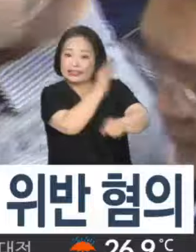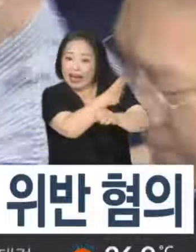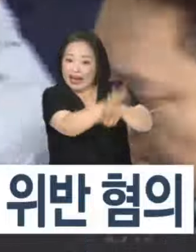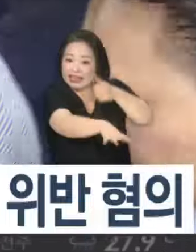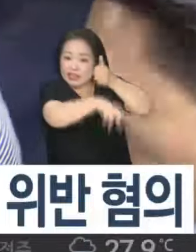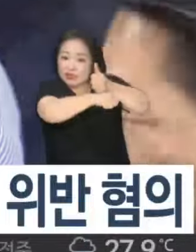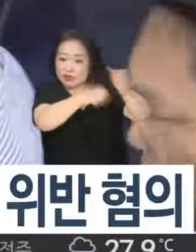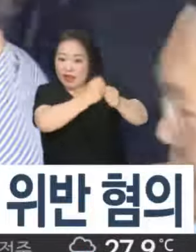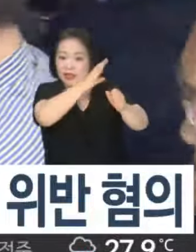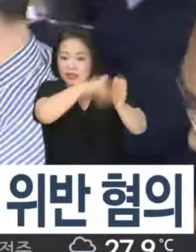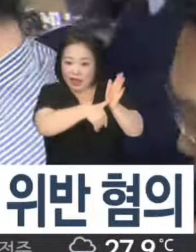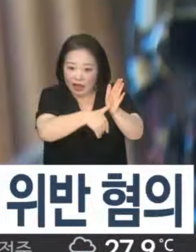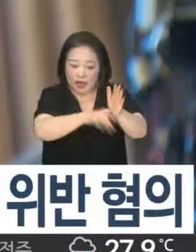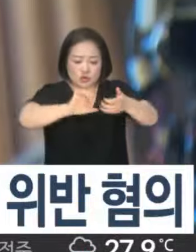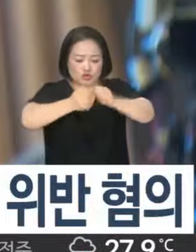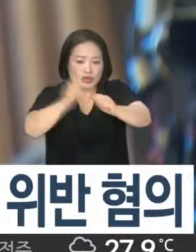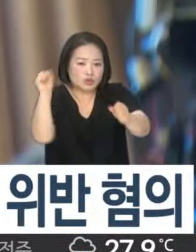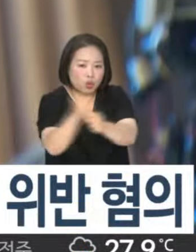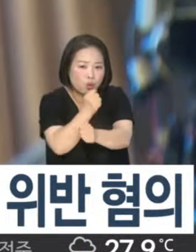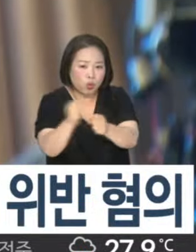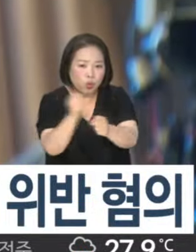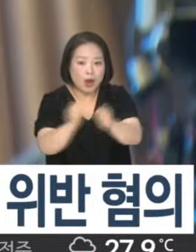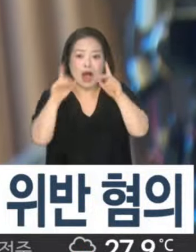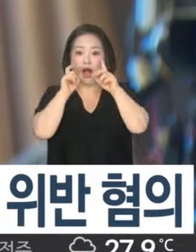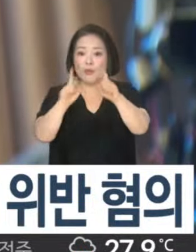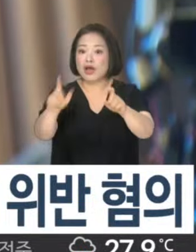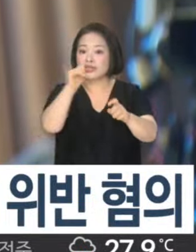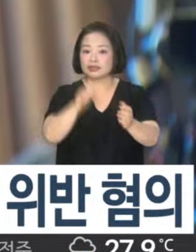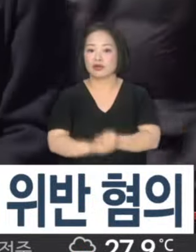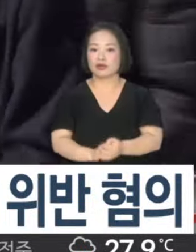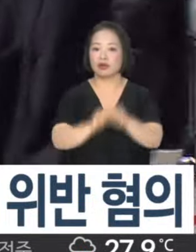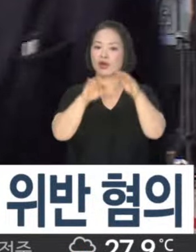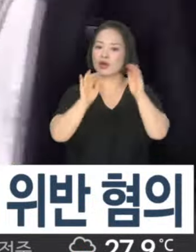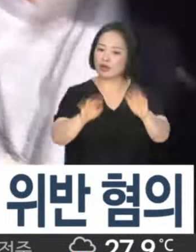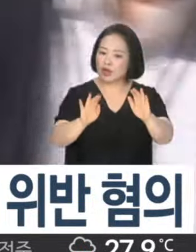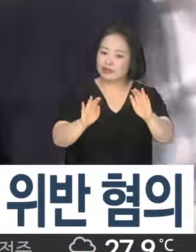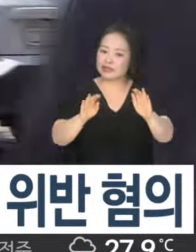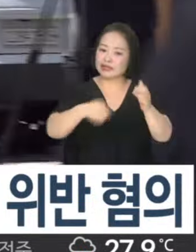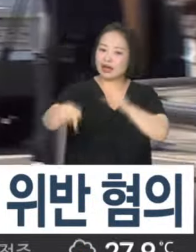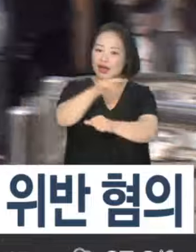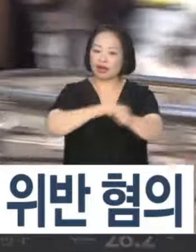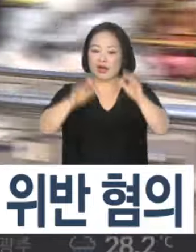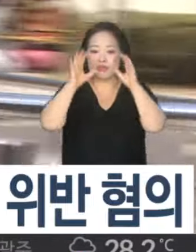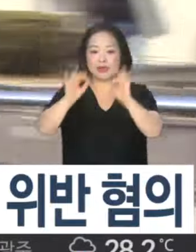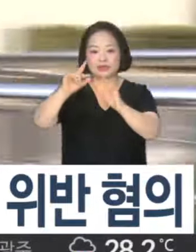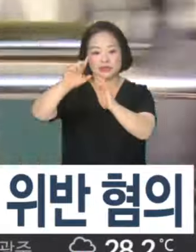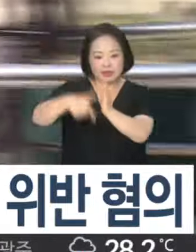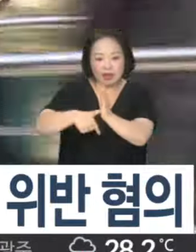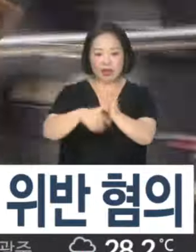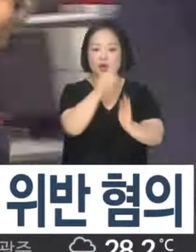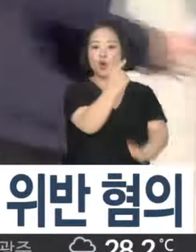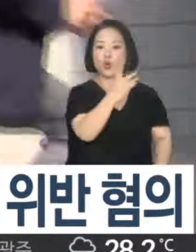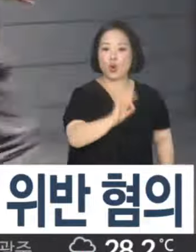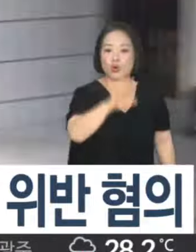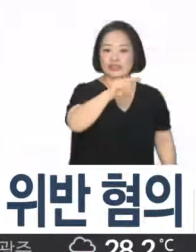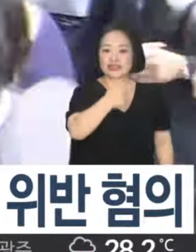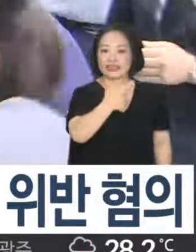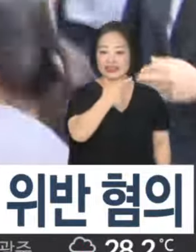재판으로 넘겨졌습니다. 홍은택 전 카카오 대표, 김성수 전 카카오엔터 대표는 불구속